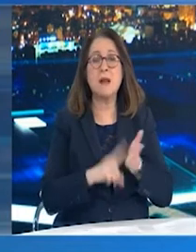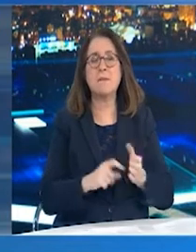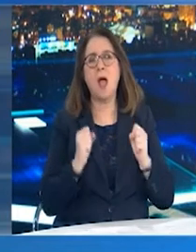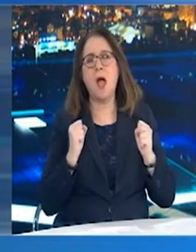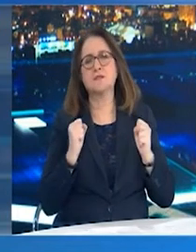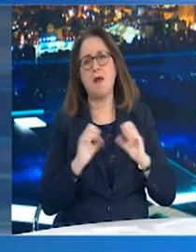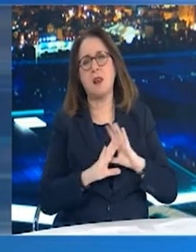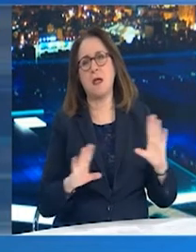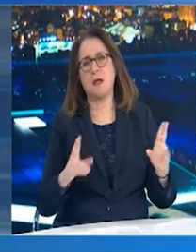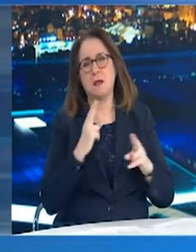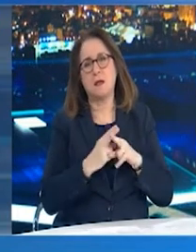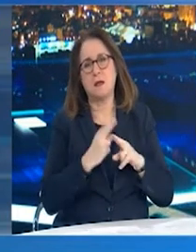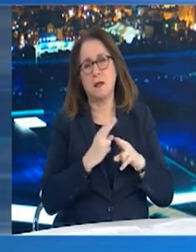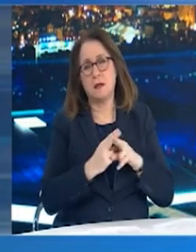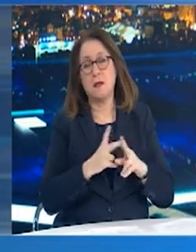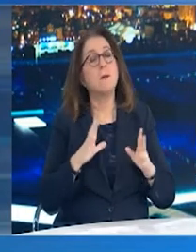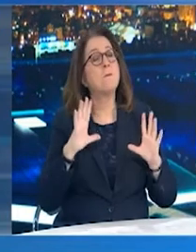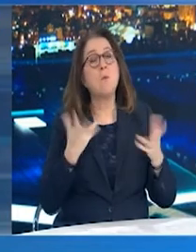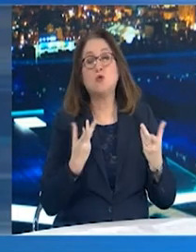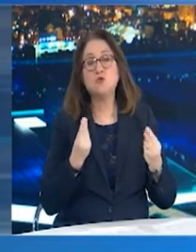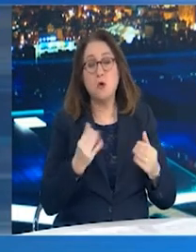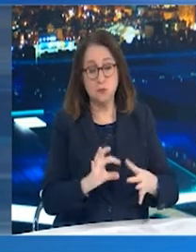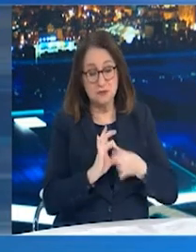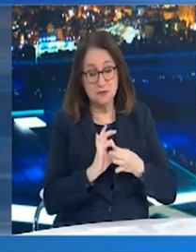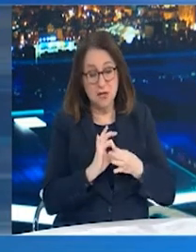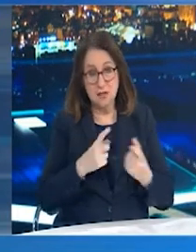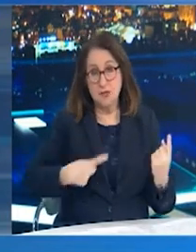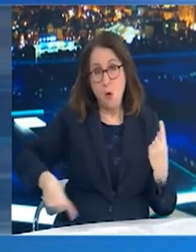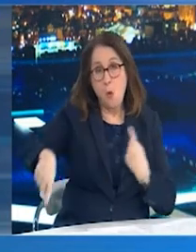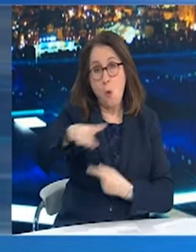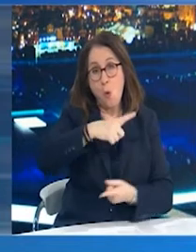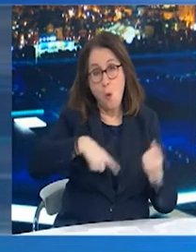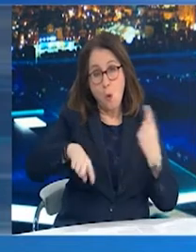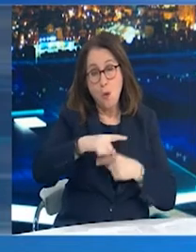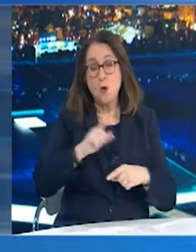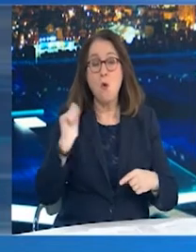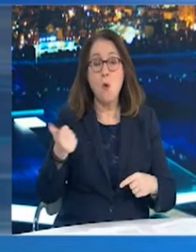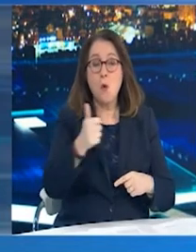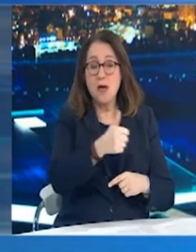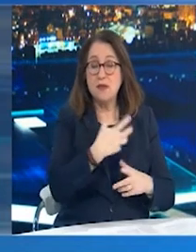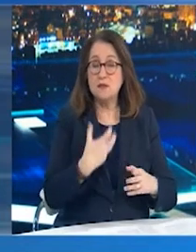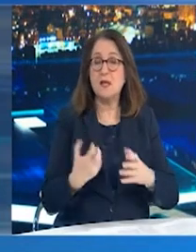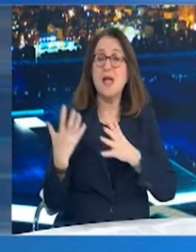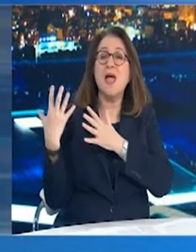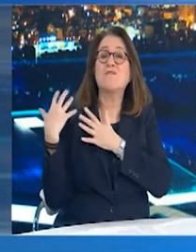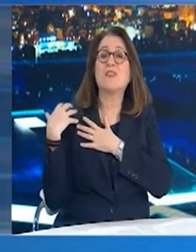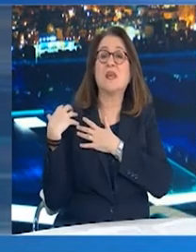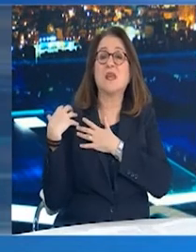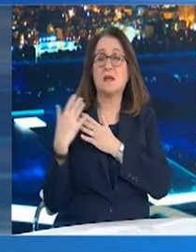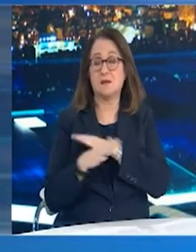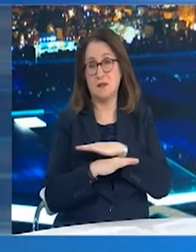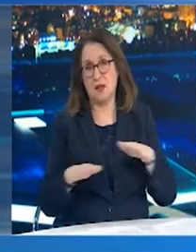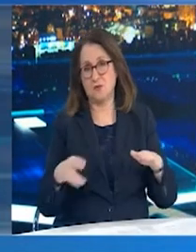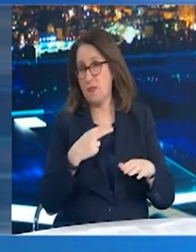να συνεργαστούμε και να καταλάβουμε ότι ο καθένας μας έχει ένα μικρό μερίδιο ευθύνης για να αντιμετωπίσουμε την